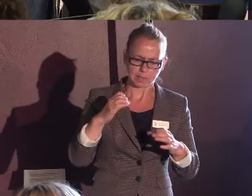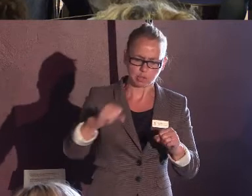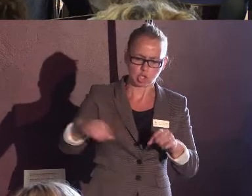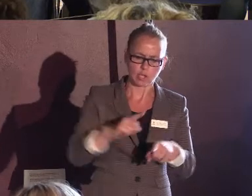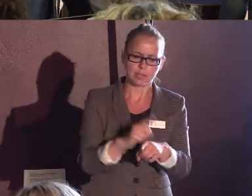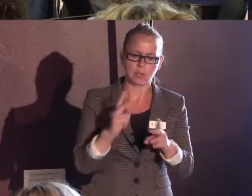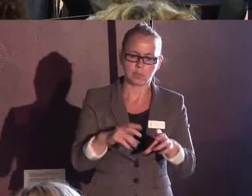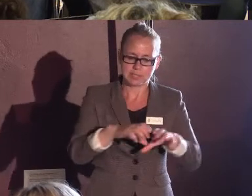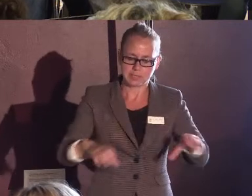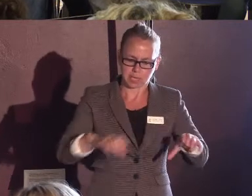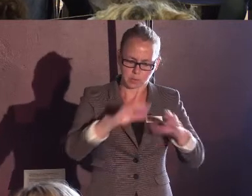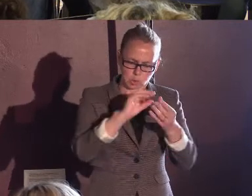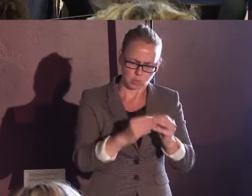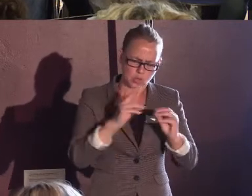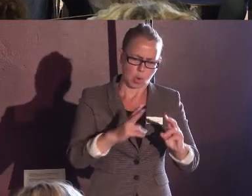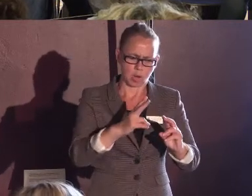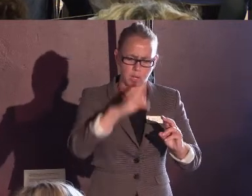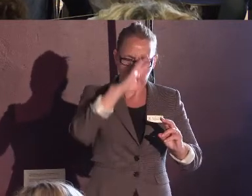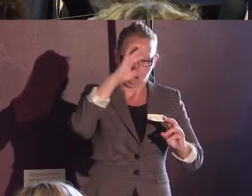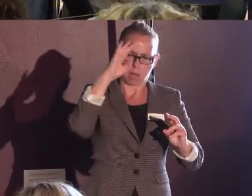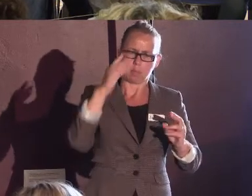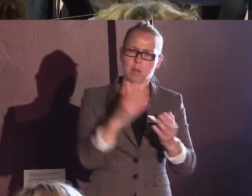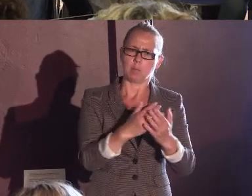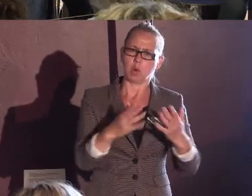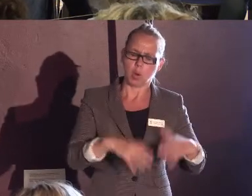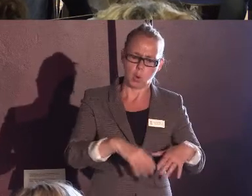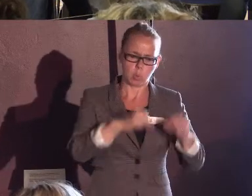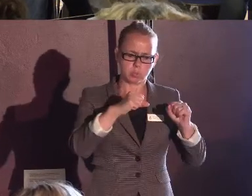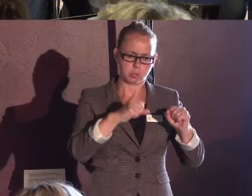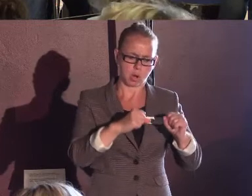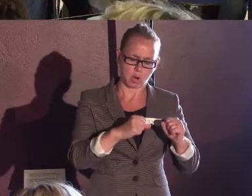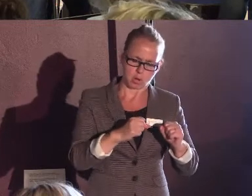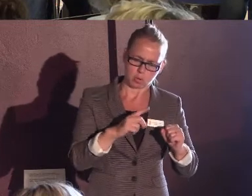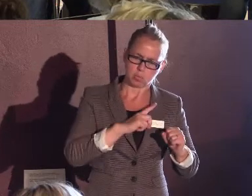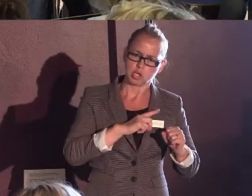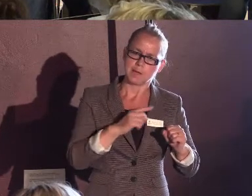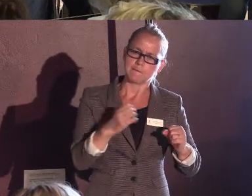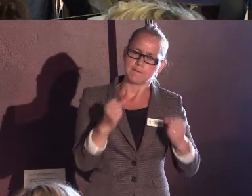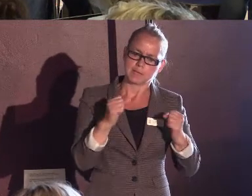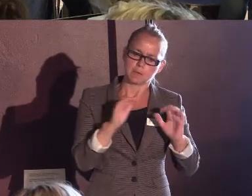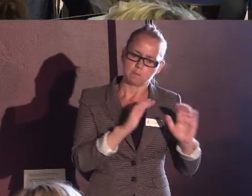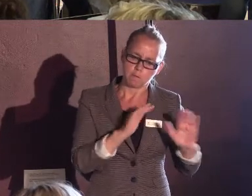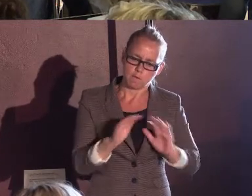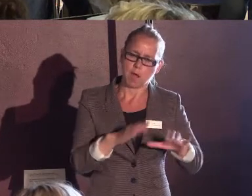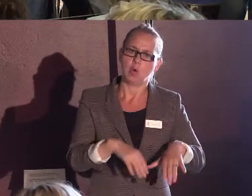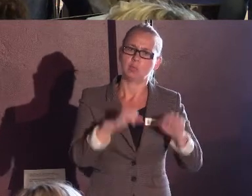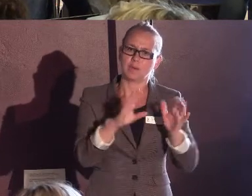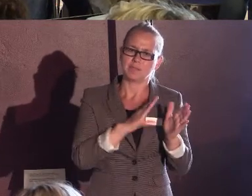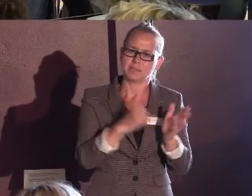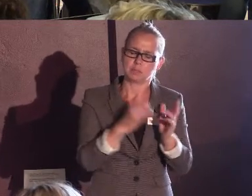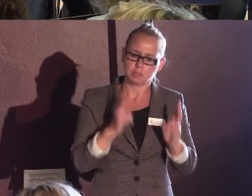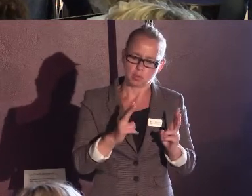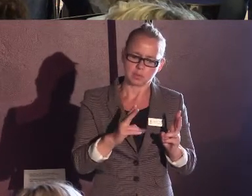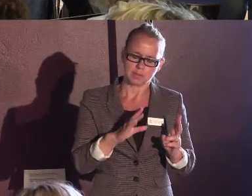inom scenkonstinstitutioner som är så gamla och har många uppdrag, och man har ju också ett väldigt viktigt förvaltande uppdrag. Så att det är viktigt att